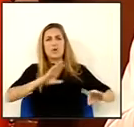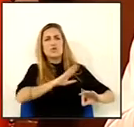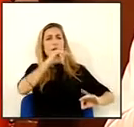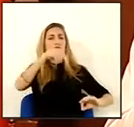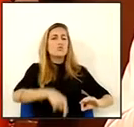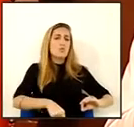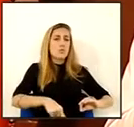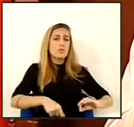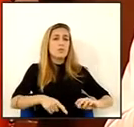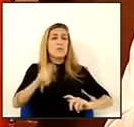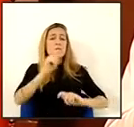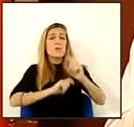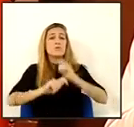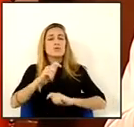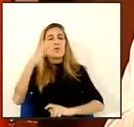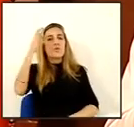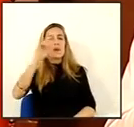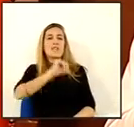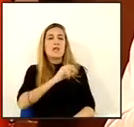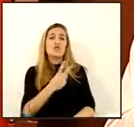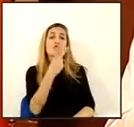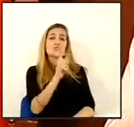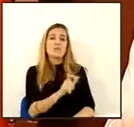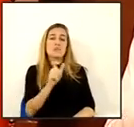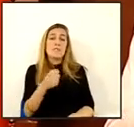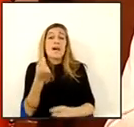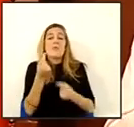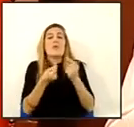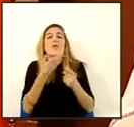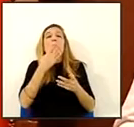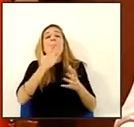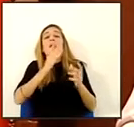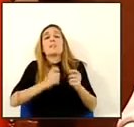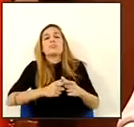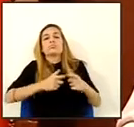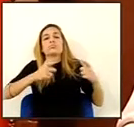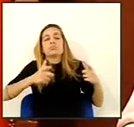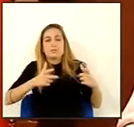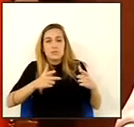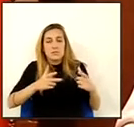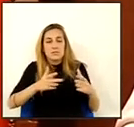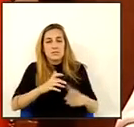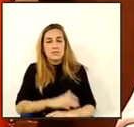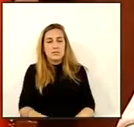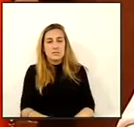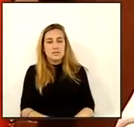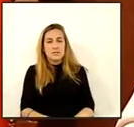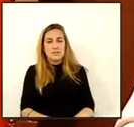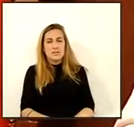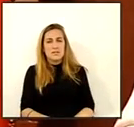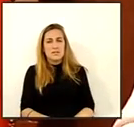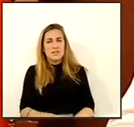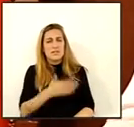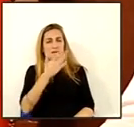una associació que només van quedar 2 membres. Ara s'està tornant a reconstituir una altra associació que tindrà